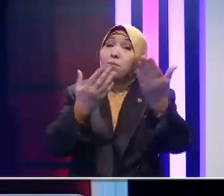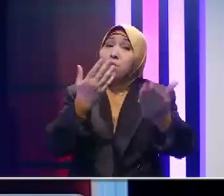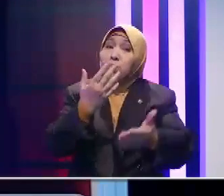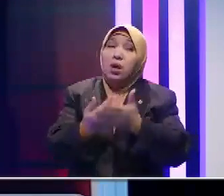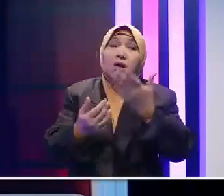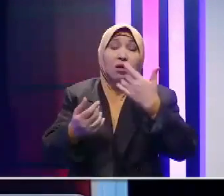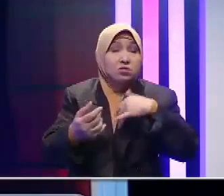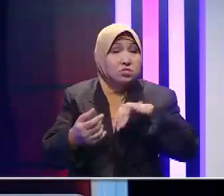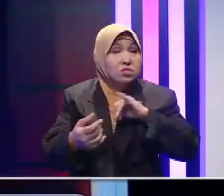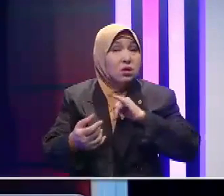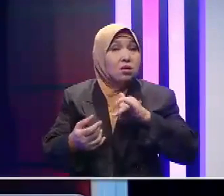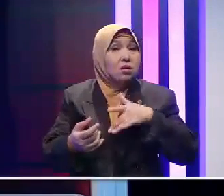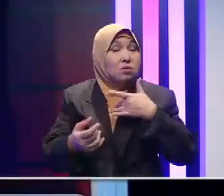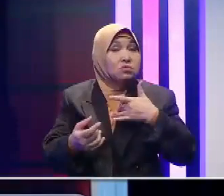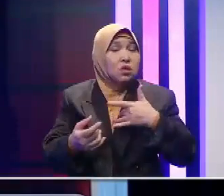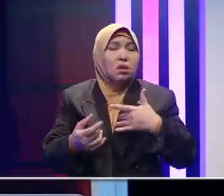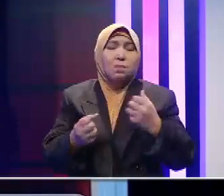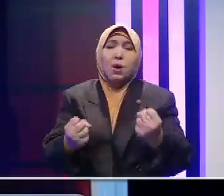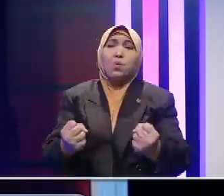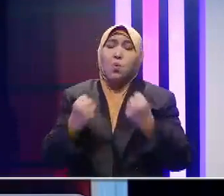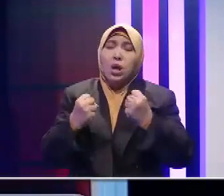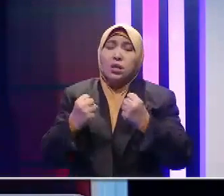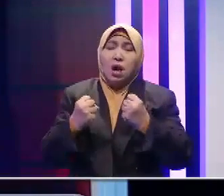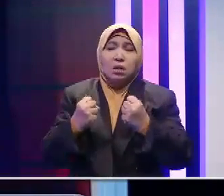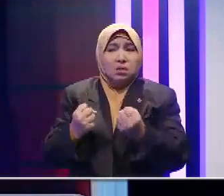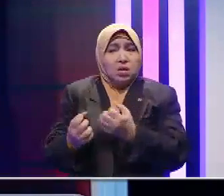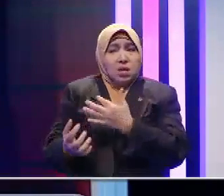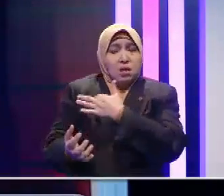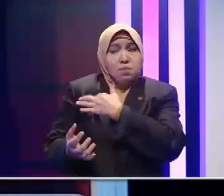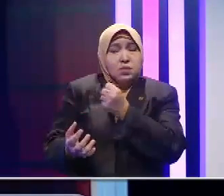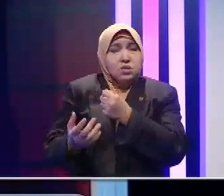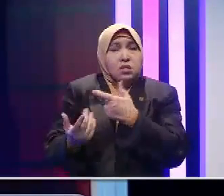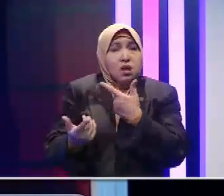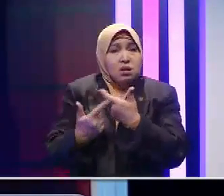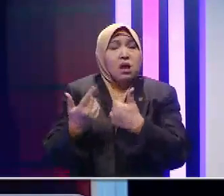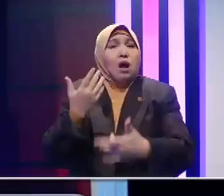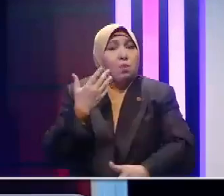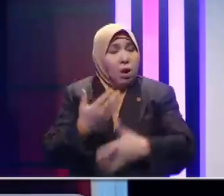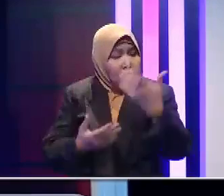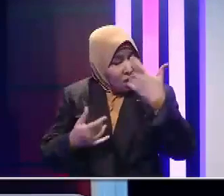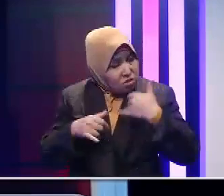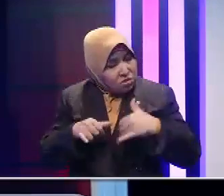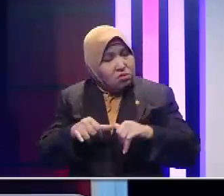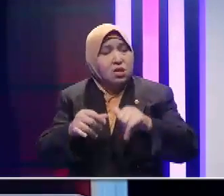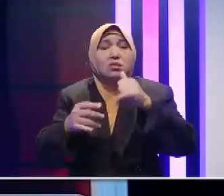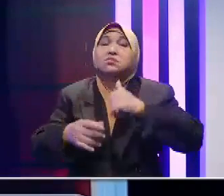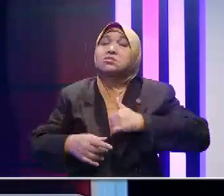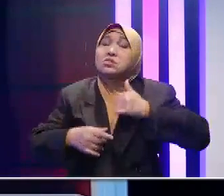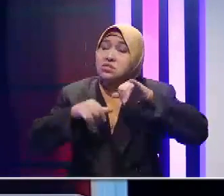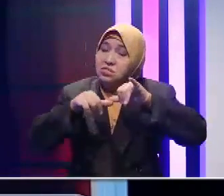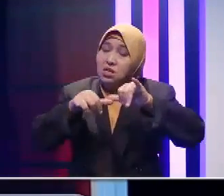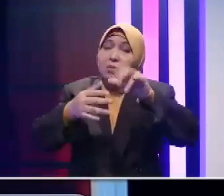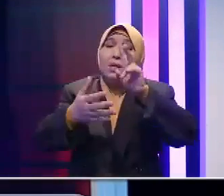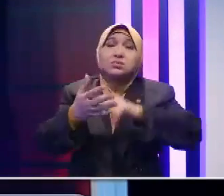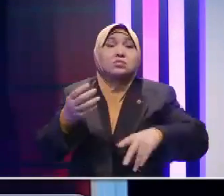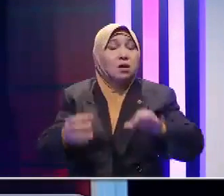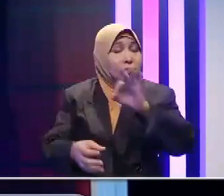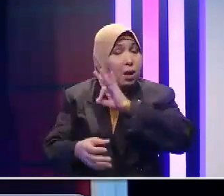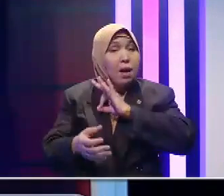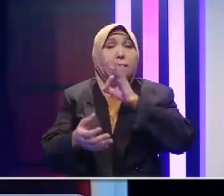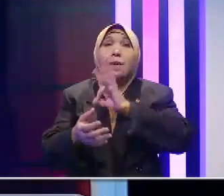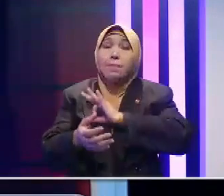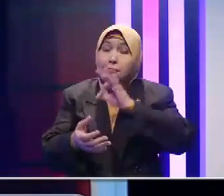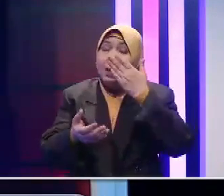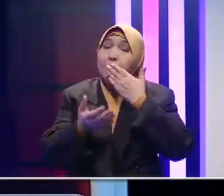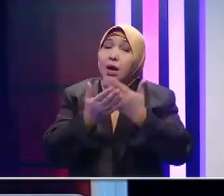untuk membangkitkan iman saya sendiri daripada awal. Sehingga kini pun saya melazimi surah Al-Ikhlas. Banyak fadilah-fadilah di sebalik surah